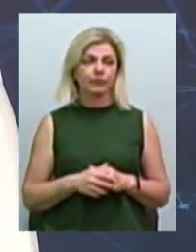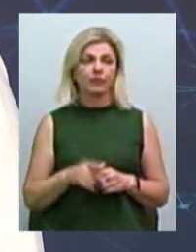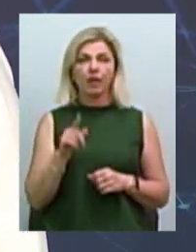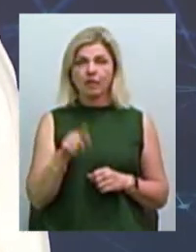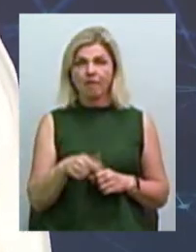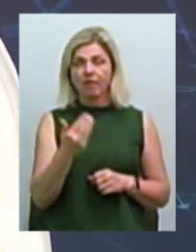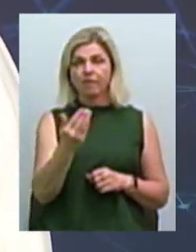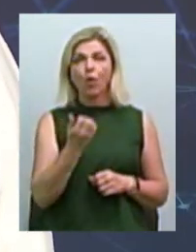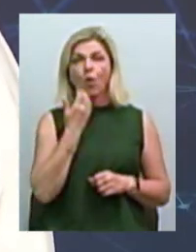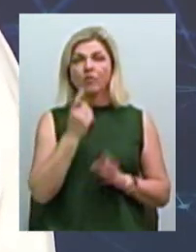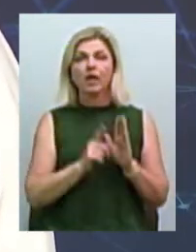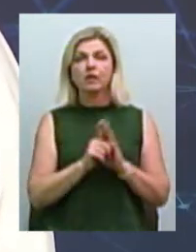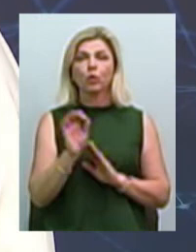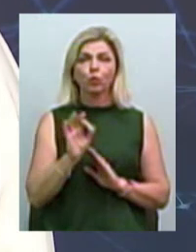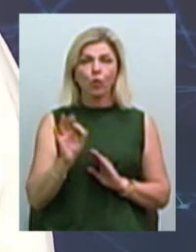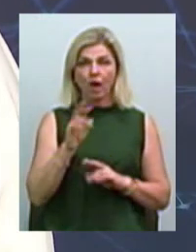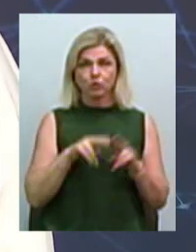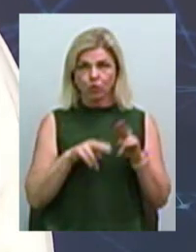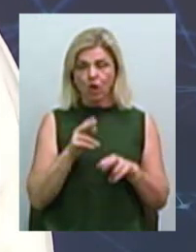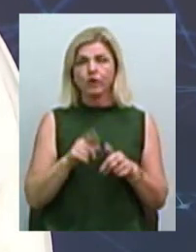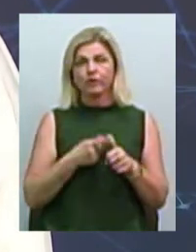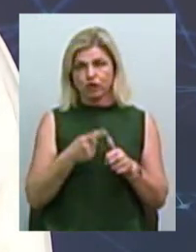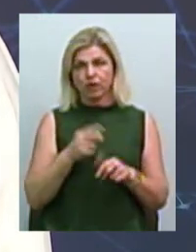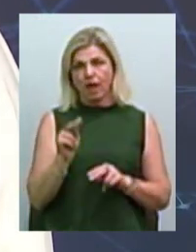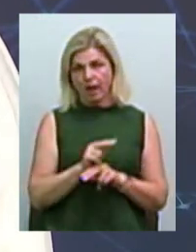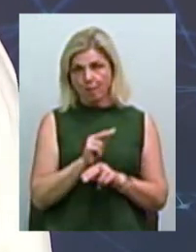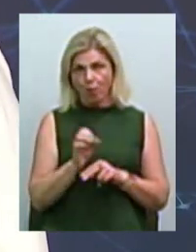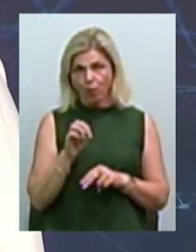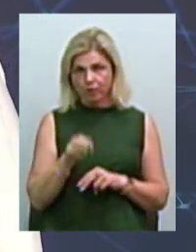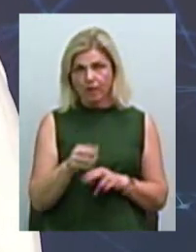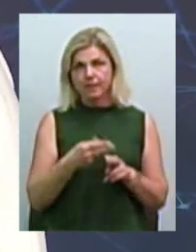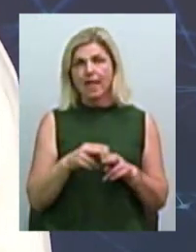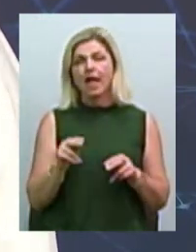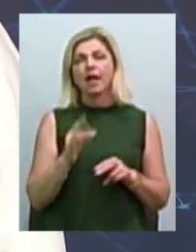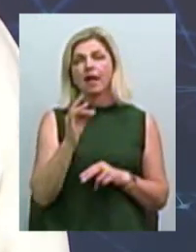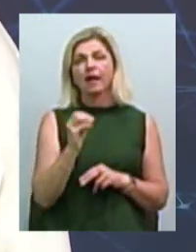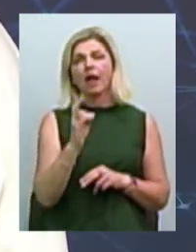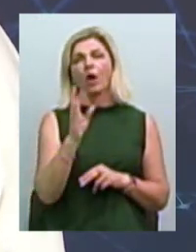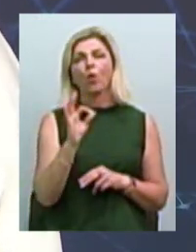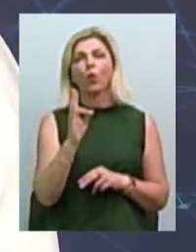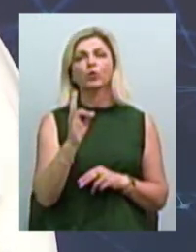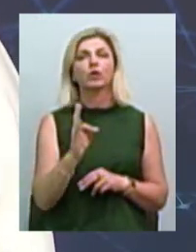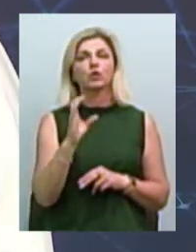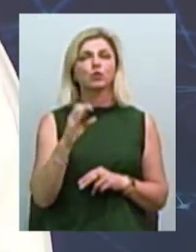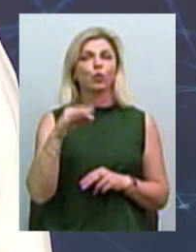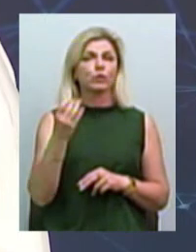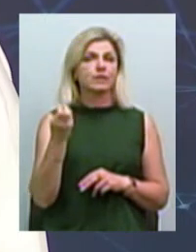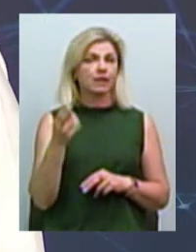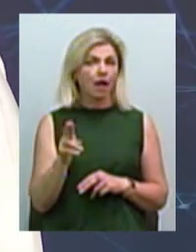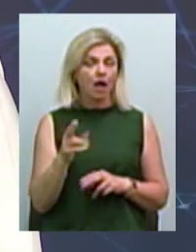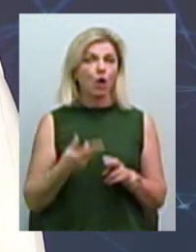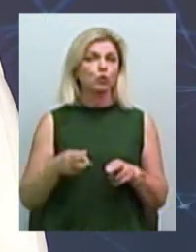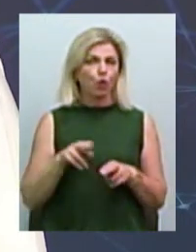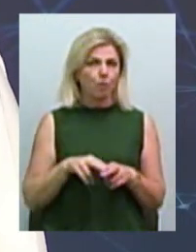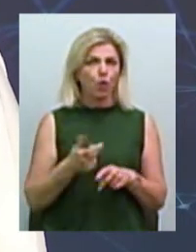практично з нуля будуєте бетонну дорогу, це все одно вважається ремонтом, так? Це реконструкція. Реконструкція, так, тобто так. Це не будівництво нової. І тому ми дуже